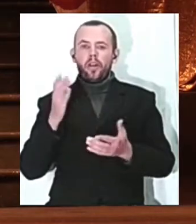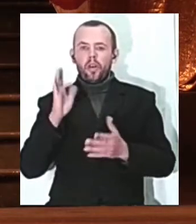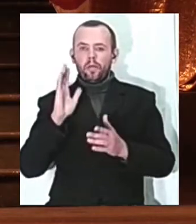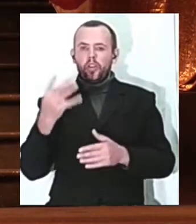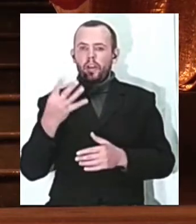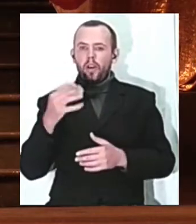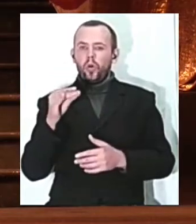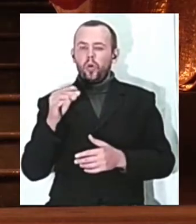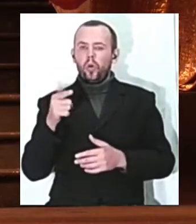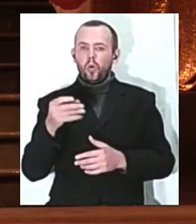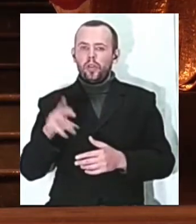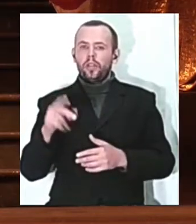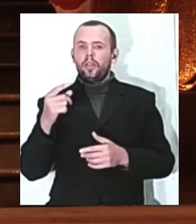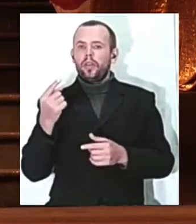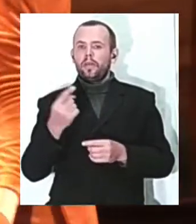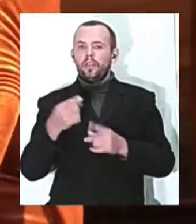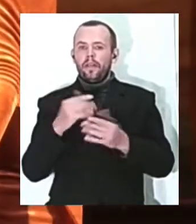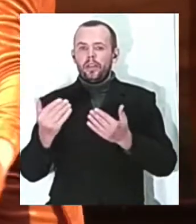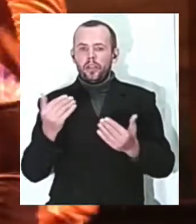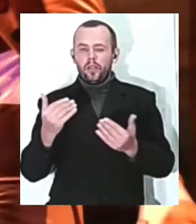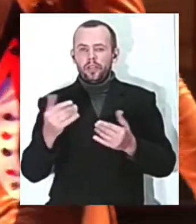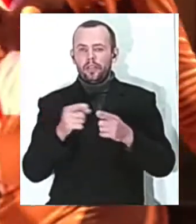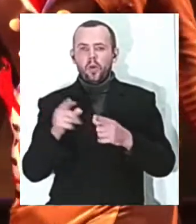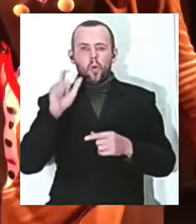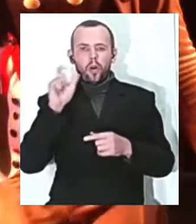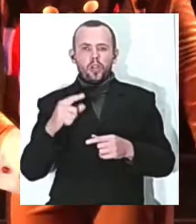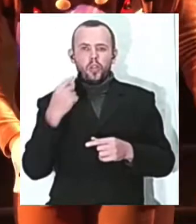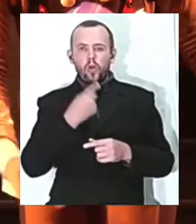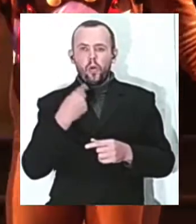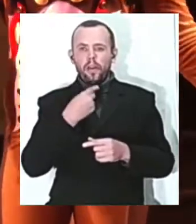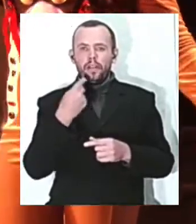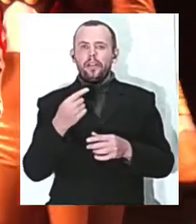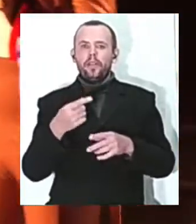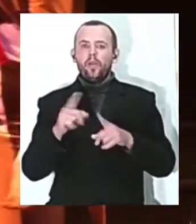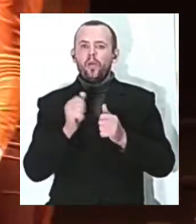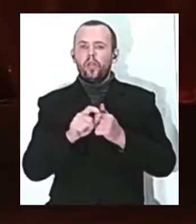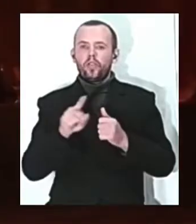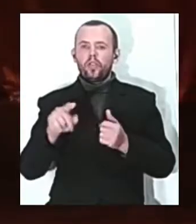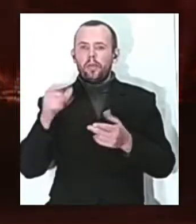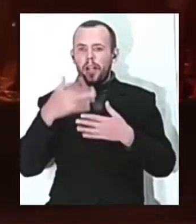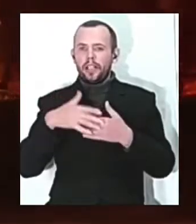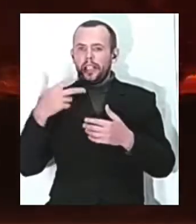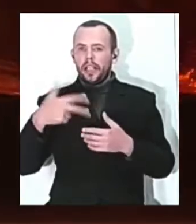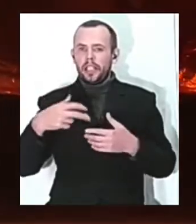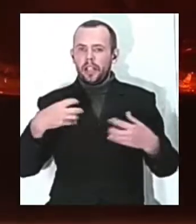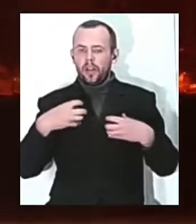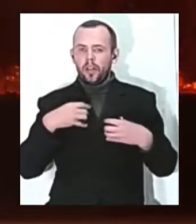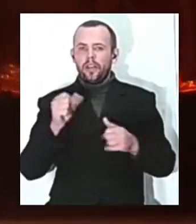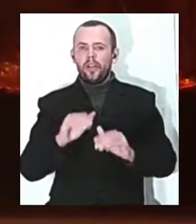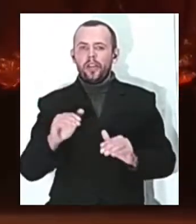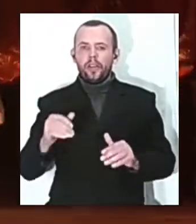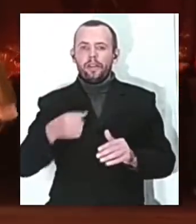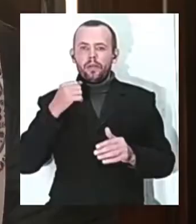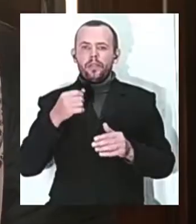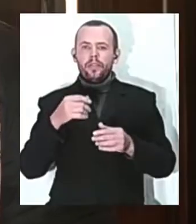8 років ця вистава прозвучить українською мовою. У касті задіяли близько 30 акторів, серед яких діти – учасники хорів «Перлина Одеси»